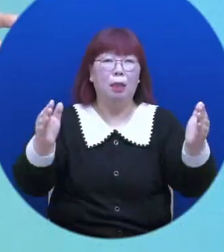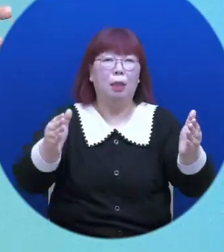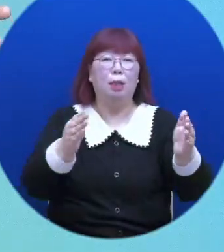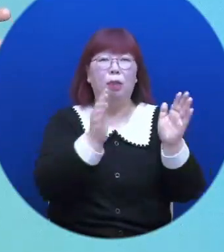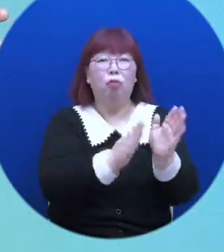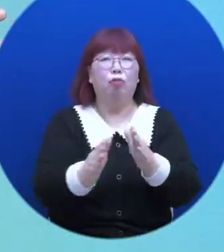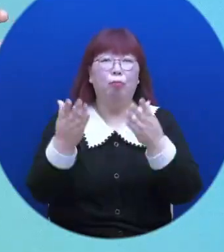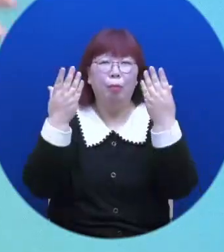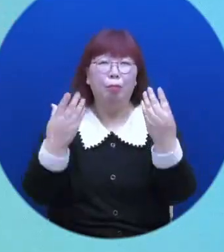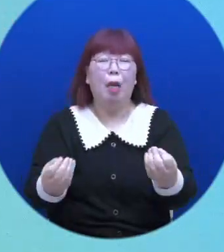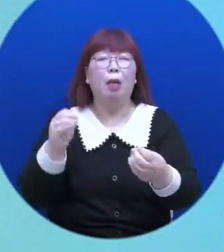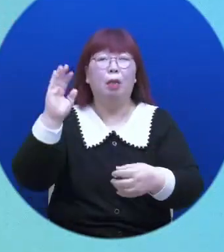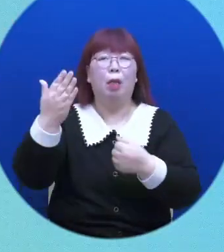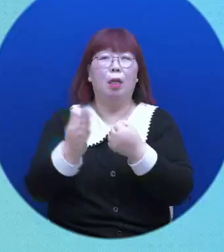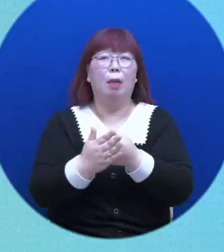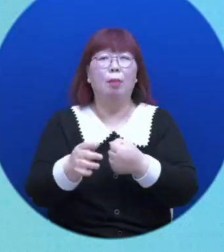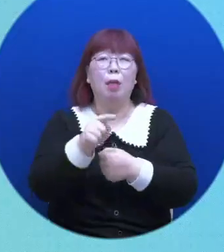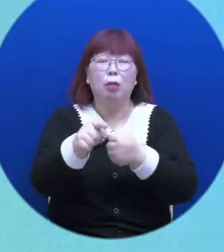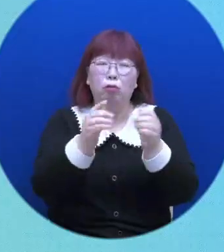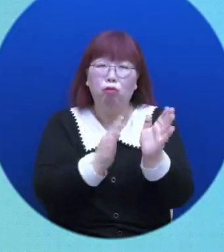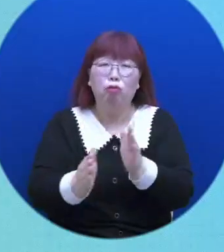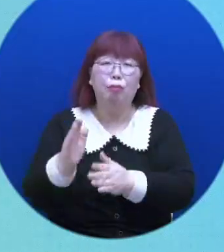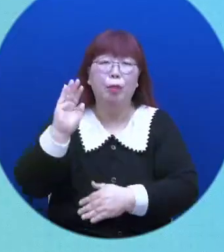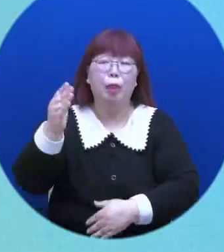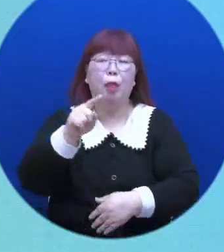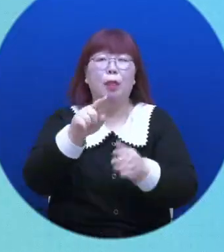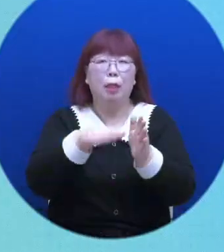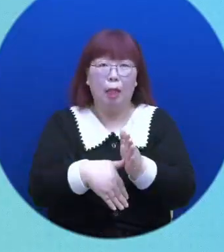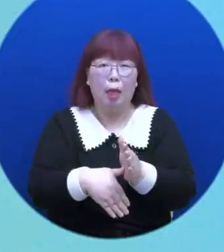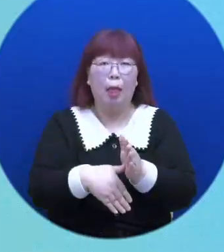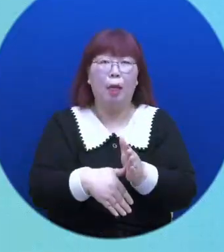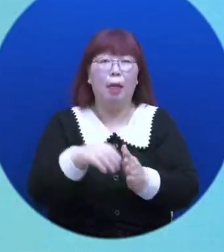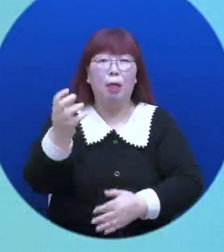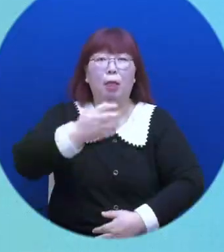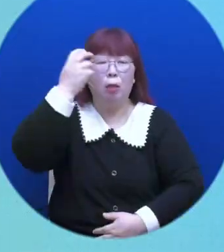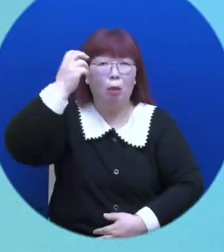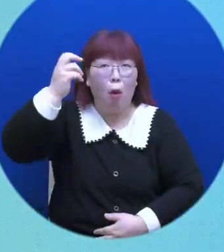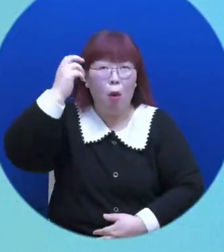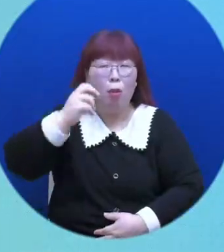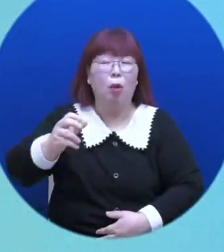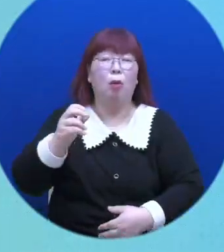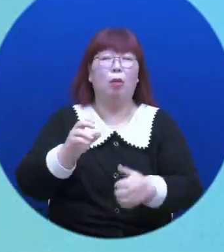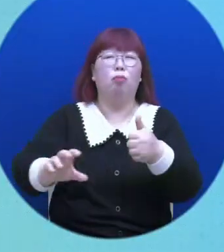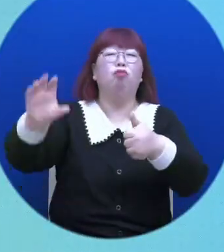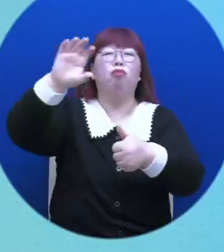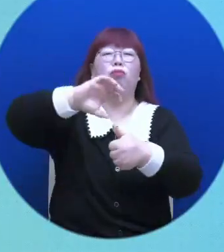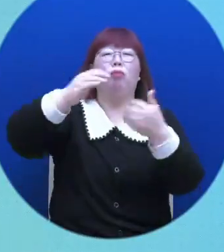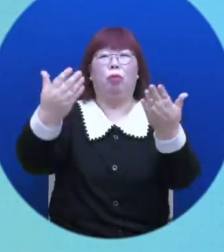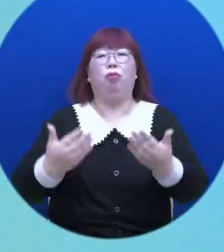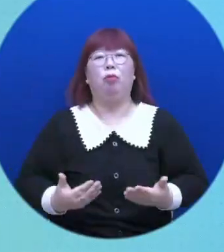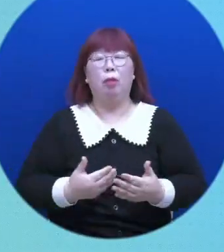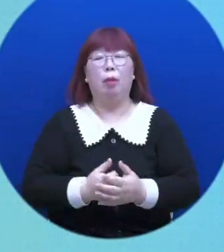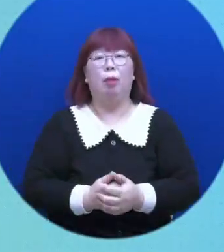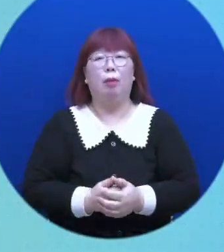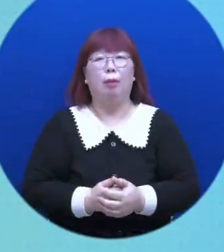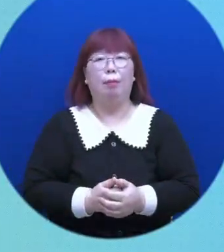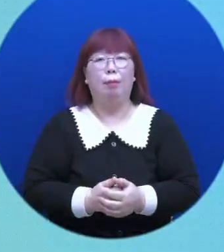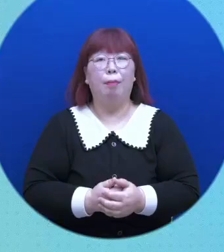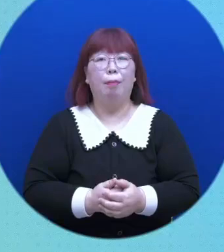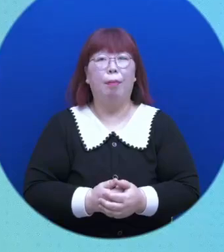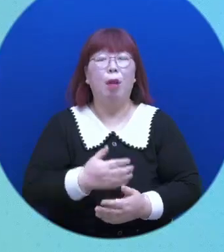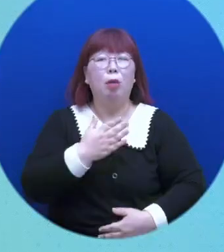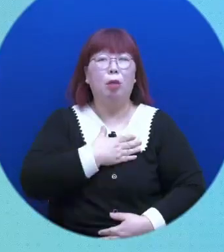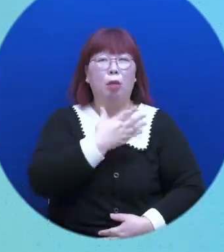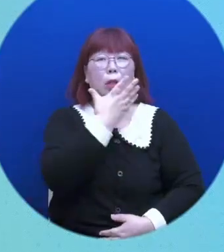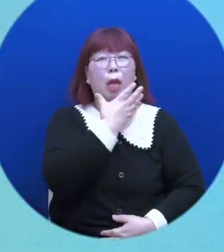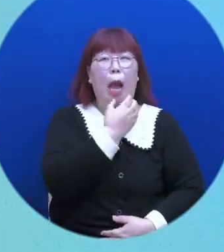준비되어 있는 거예요. 그 준비되어 있는 그때에 성령을 부어주는 거예요. 성령을. 저는